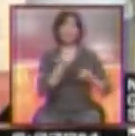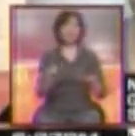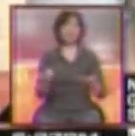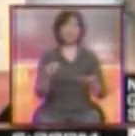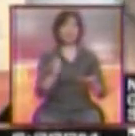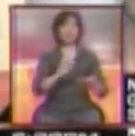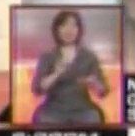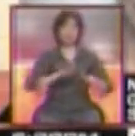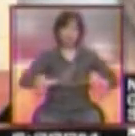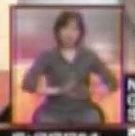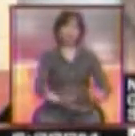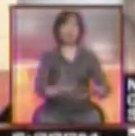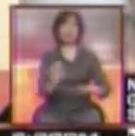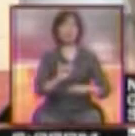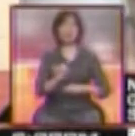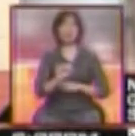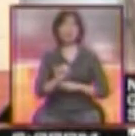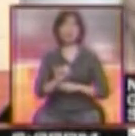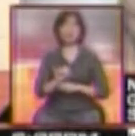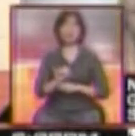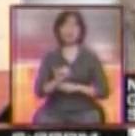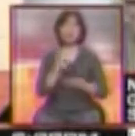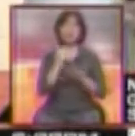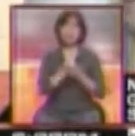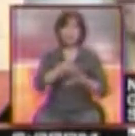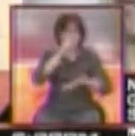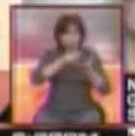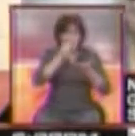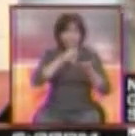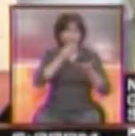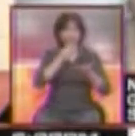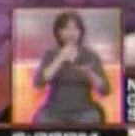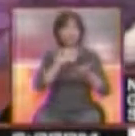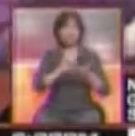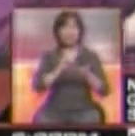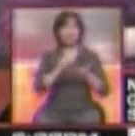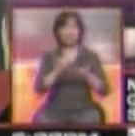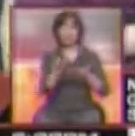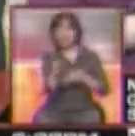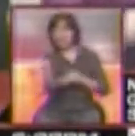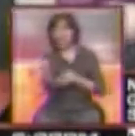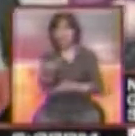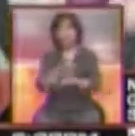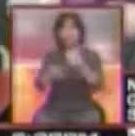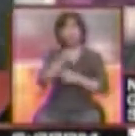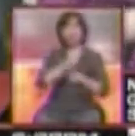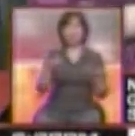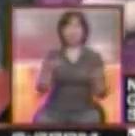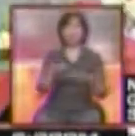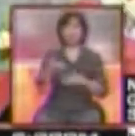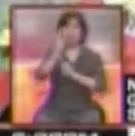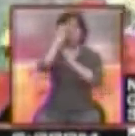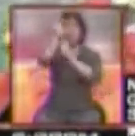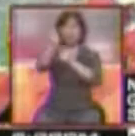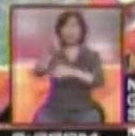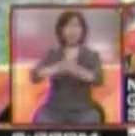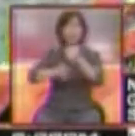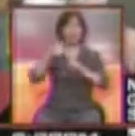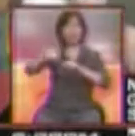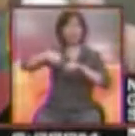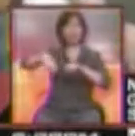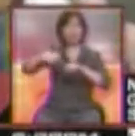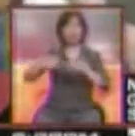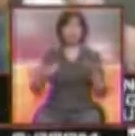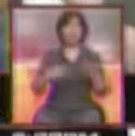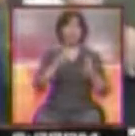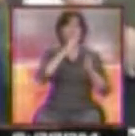Magpaanak at ng banig. Magkumuha ng banig, mangisda. Pagkatapos ng kanyang shooting, nakatakdang umalis si